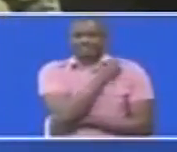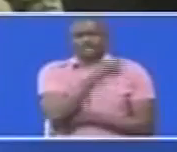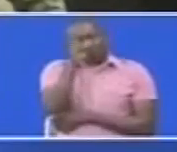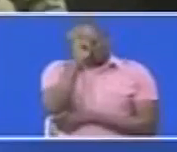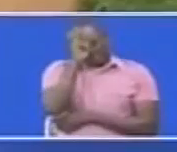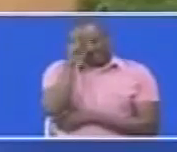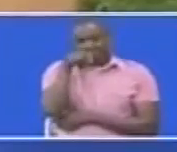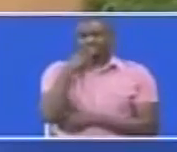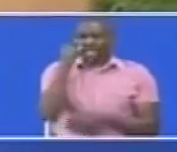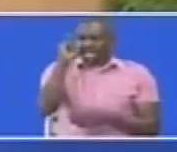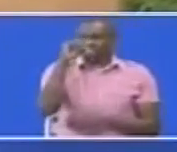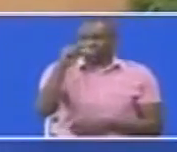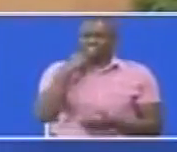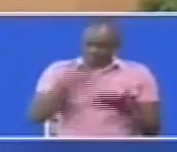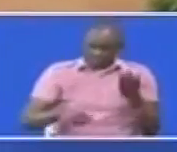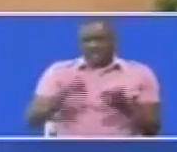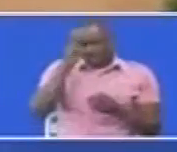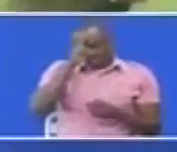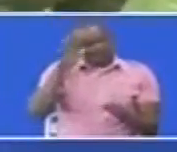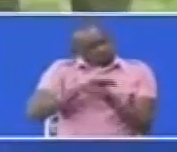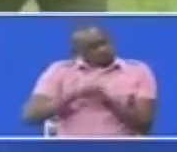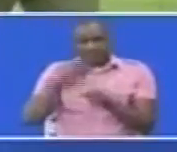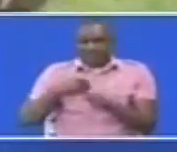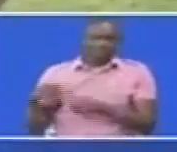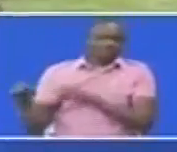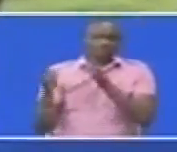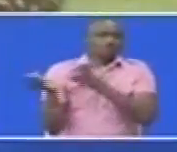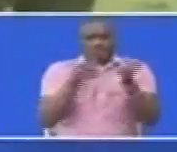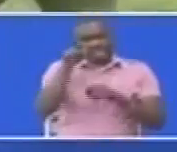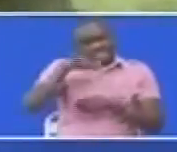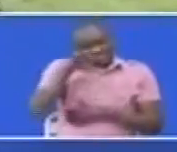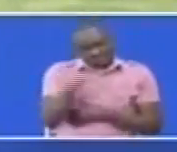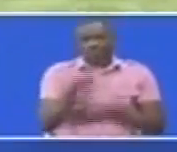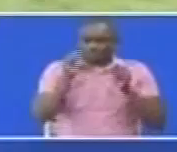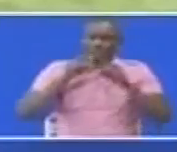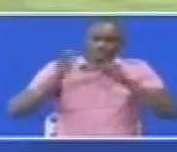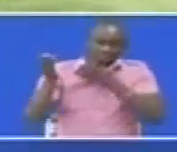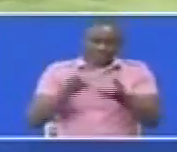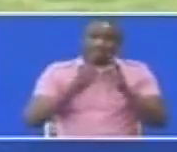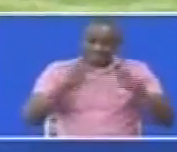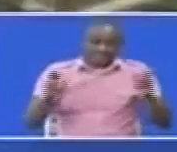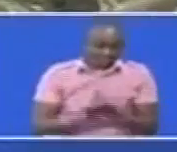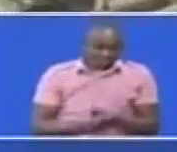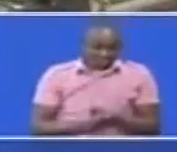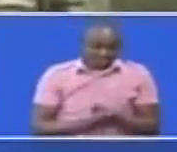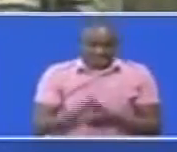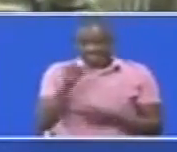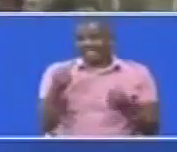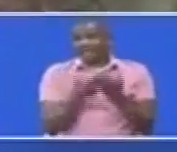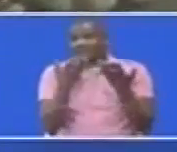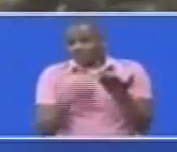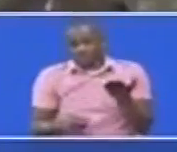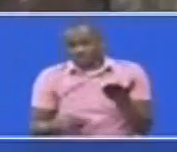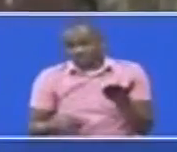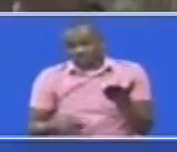Joseph Boynet anasema maafisa wa polisi zaidi wanapelekwa katika mji wa Narok ili kuweza kutuliza hali. Haya yanajiri huku mikutano ya amani